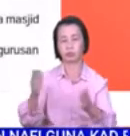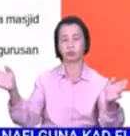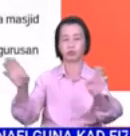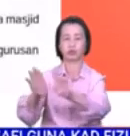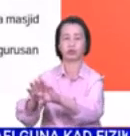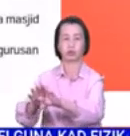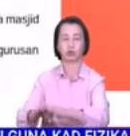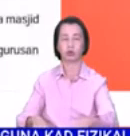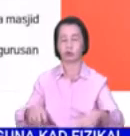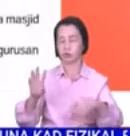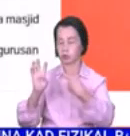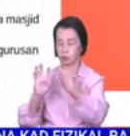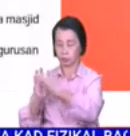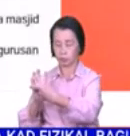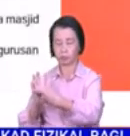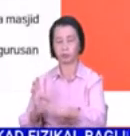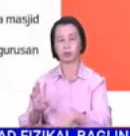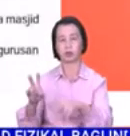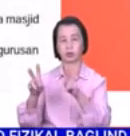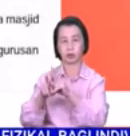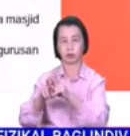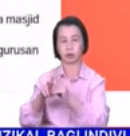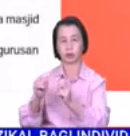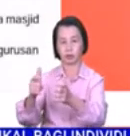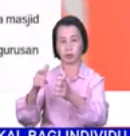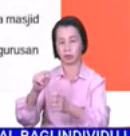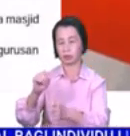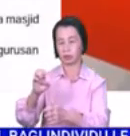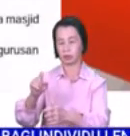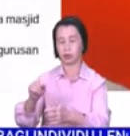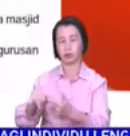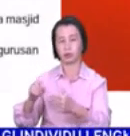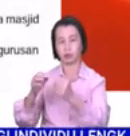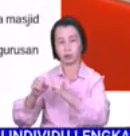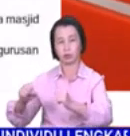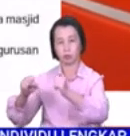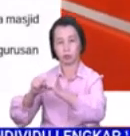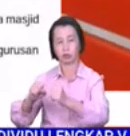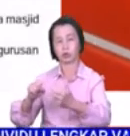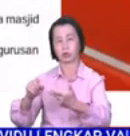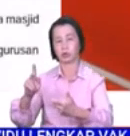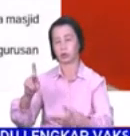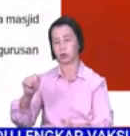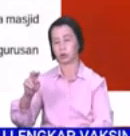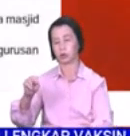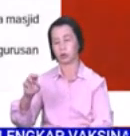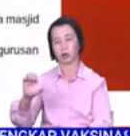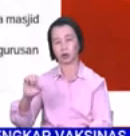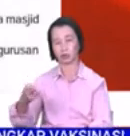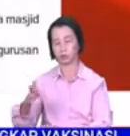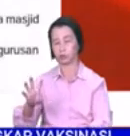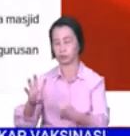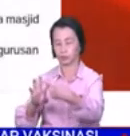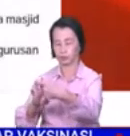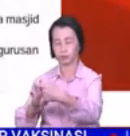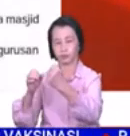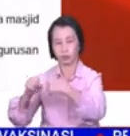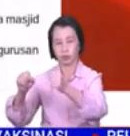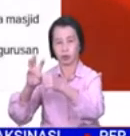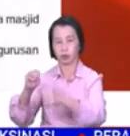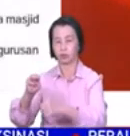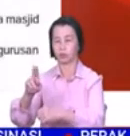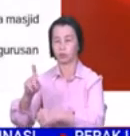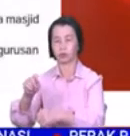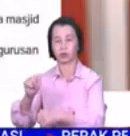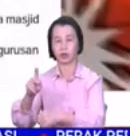4 yang lain ialah Surau Nurul Islam di Kampung Segera Gedung, Surau Ashakirin di Kancung Baru Gedung, Surau